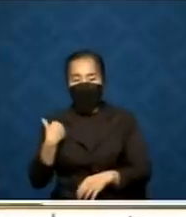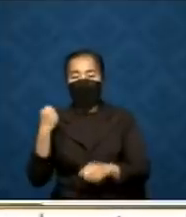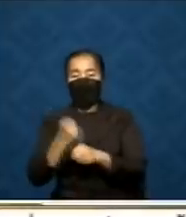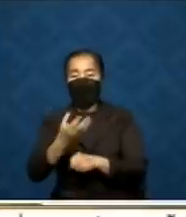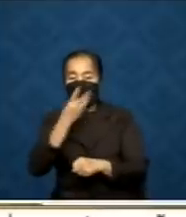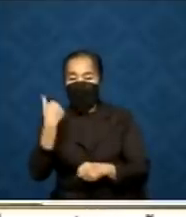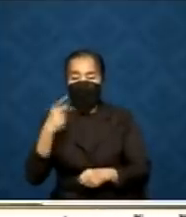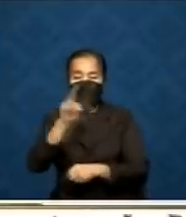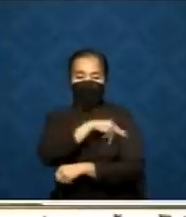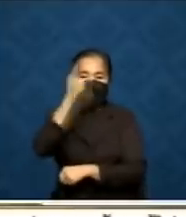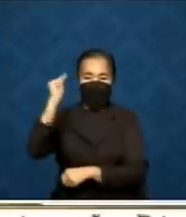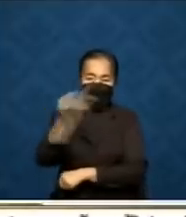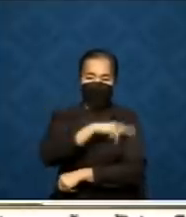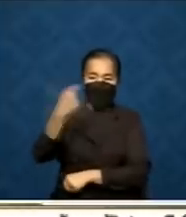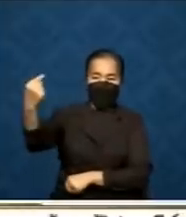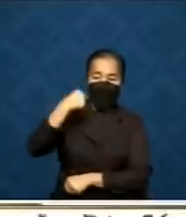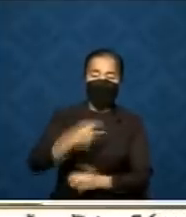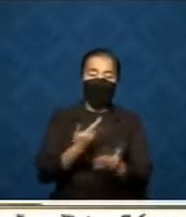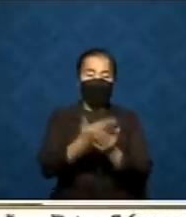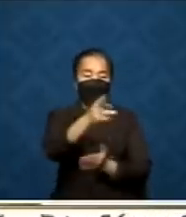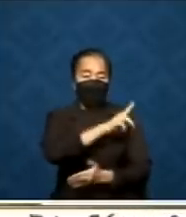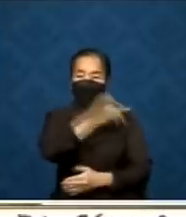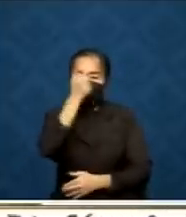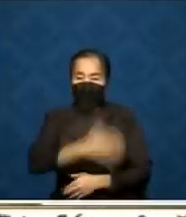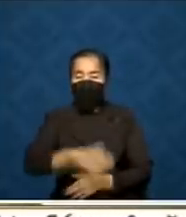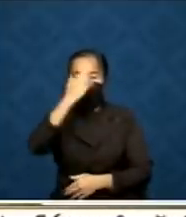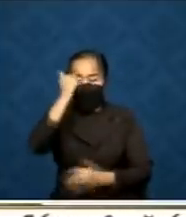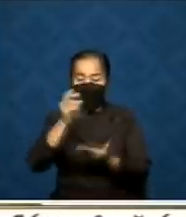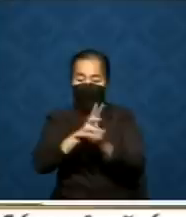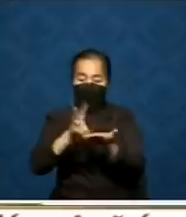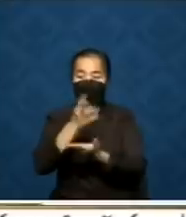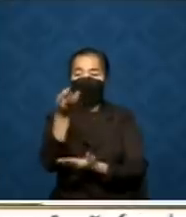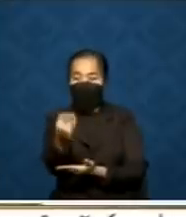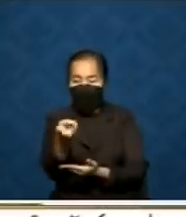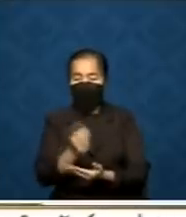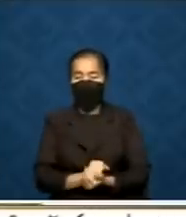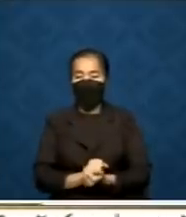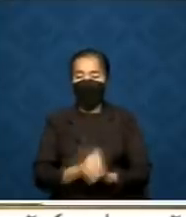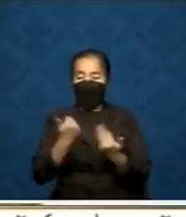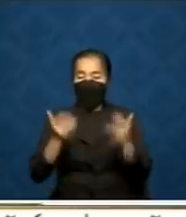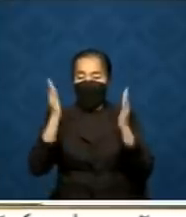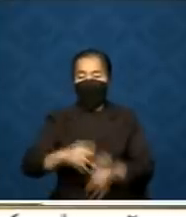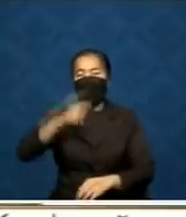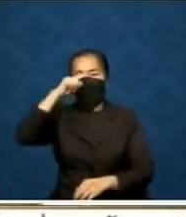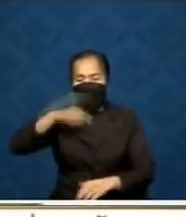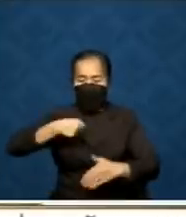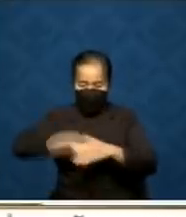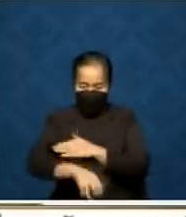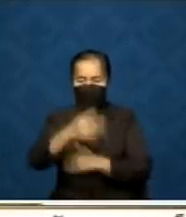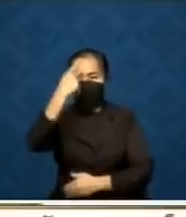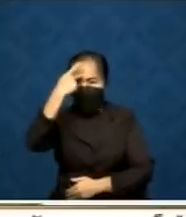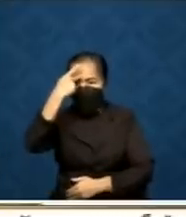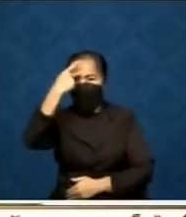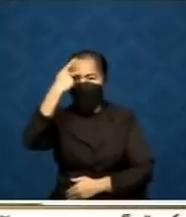หมอสั่งเท่านั้นไปใช้เองไม่ได้เพราะมันน้อยมีคนไทยเกิดมามีกรรมอะไรครับแค่อยาก